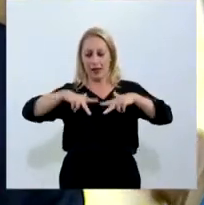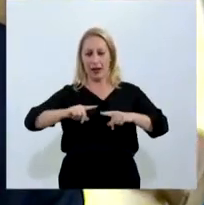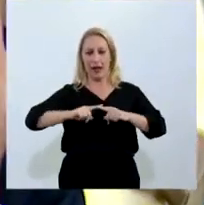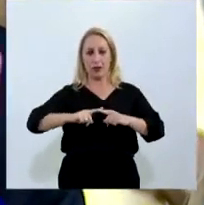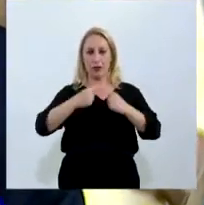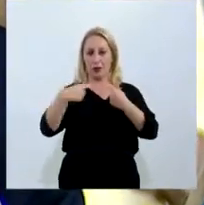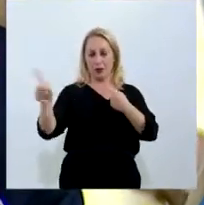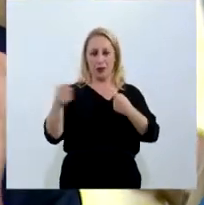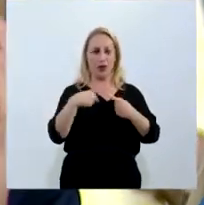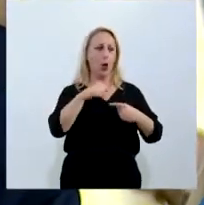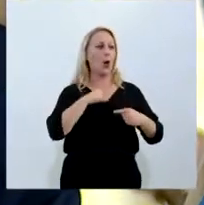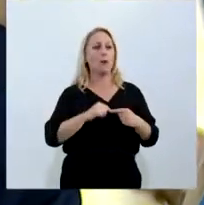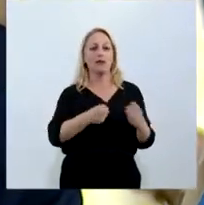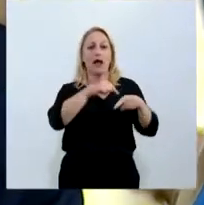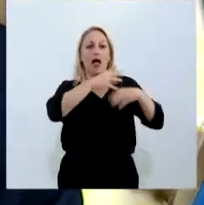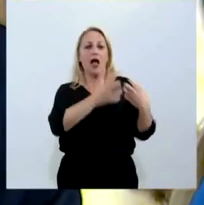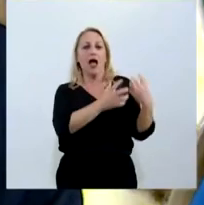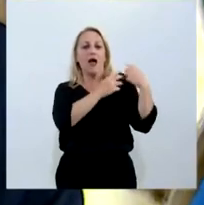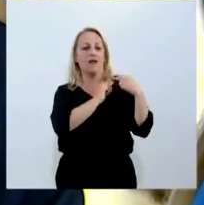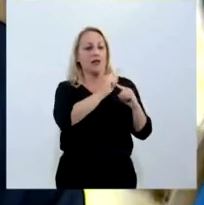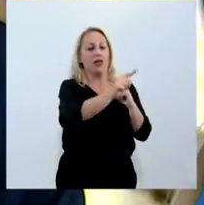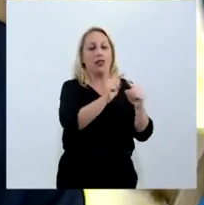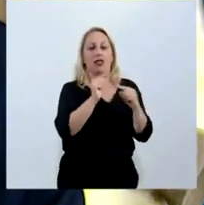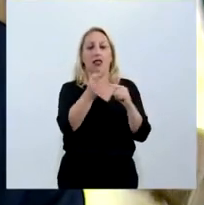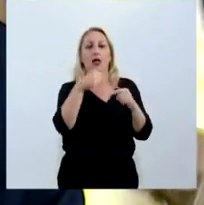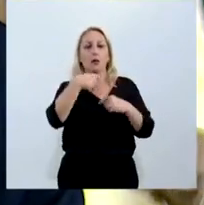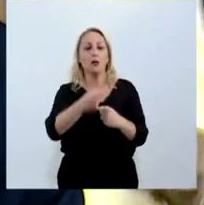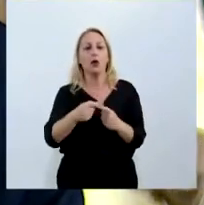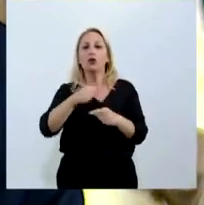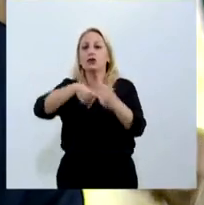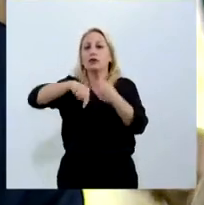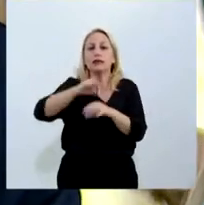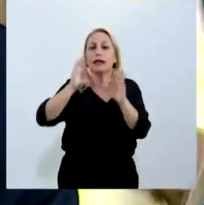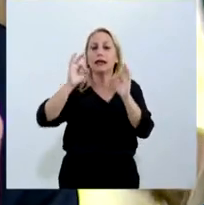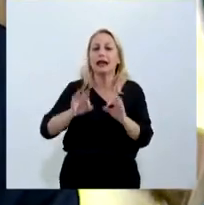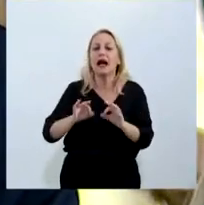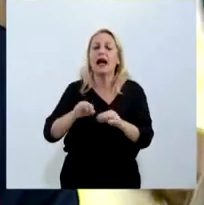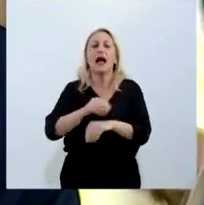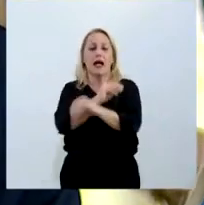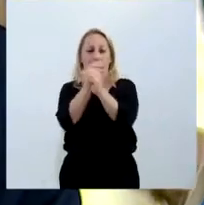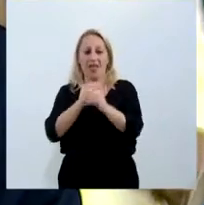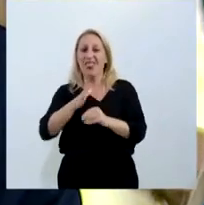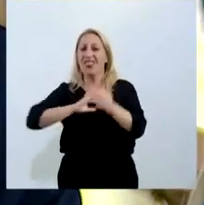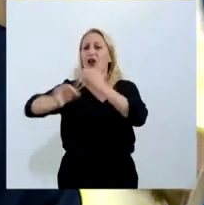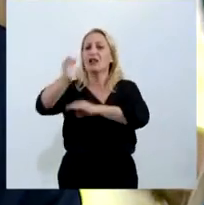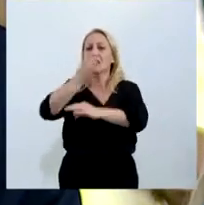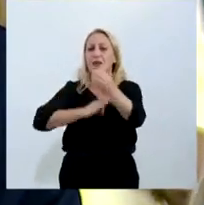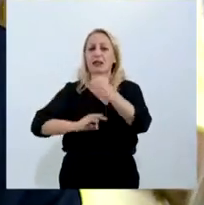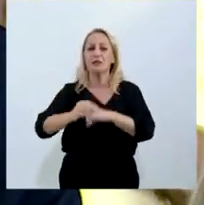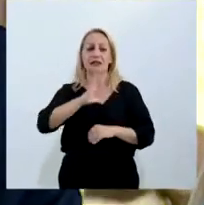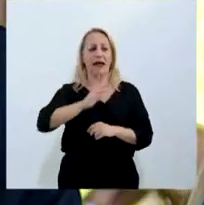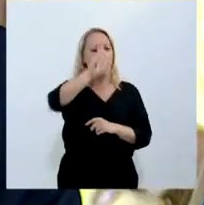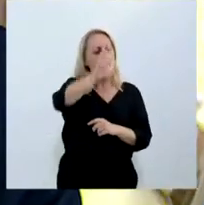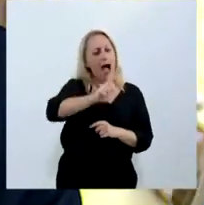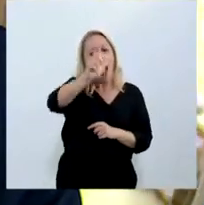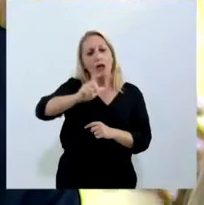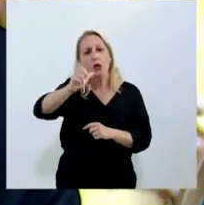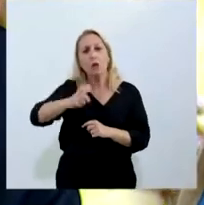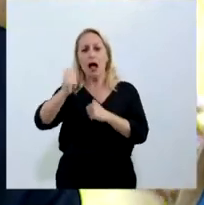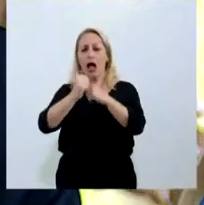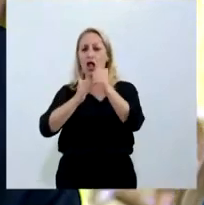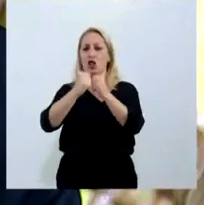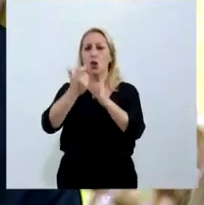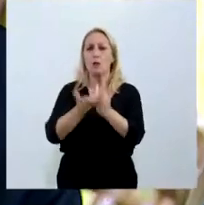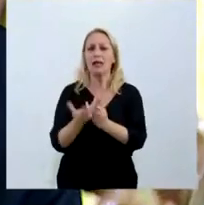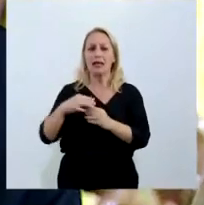αρμοδιοτήτων και μετάθεση ευθυνών. Θα ήθελα να μας διευκρινίσετε σε ποια ακριβώς πρόσωπα, δομές και διαδικασίες εντοπίσατε